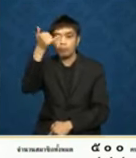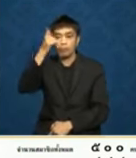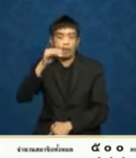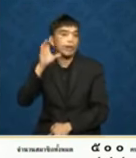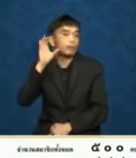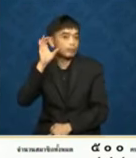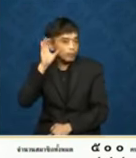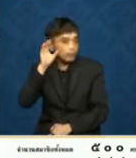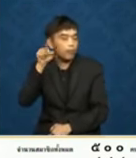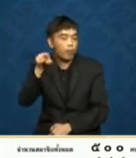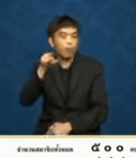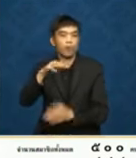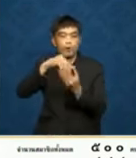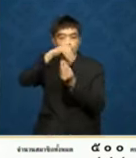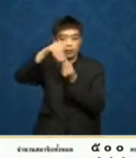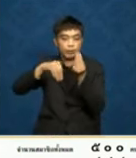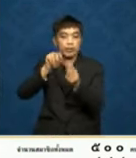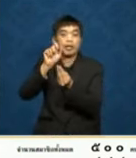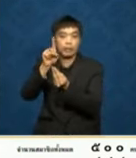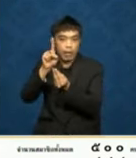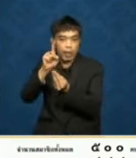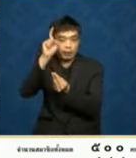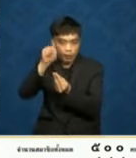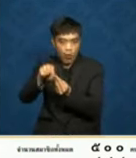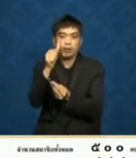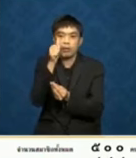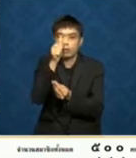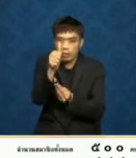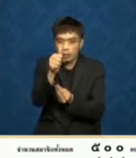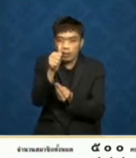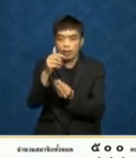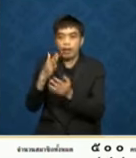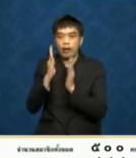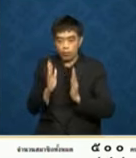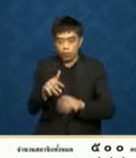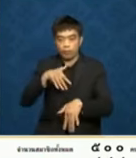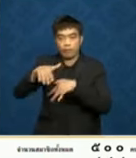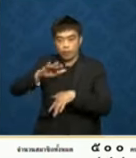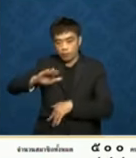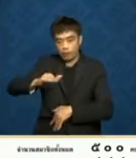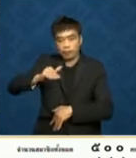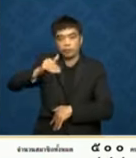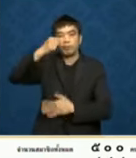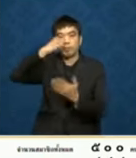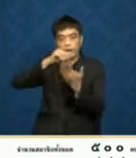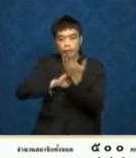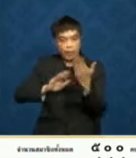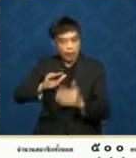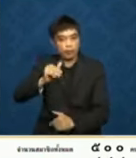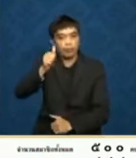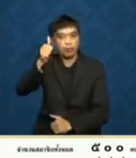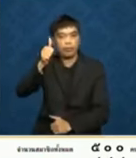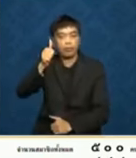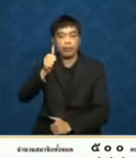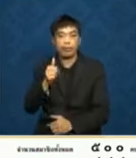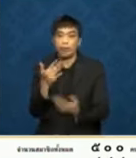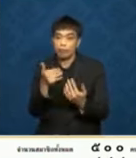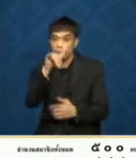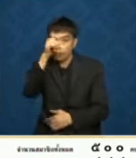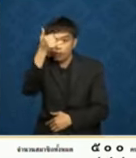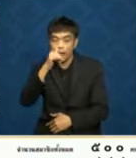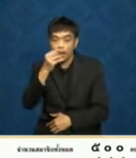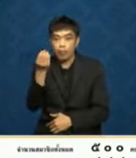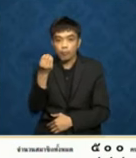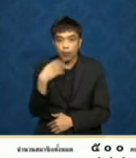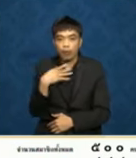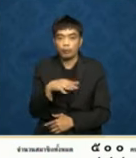ยนดวยระบบเศษฐกิจถ้าเศษฐกดี พนปชาชนมีเงิน เดี๋ยวประเทศมนก็ดีบางคนมองว่าจะเปลยนแงประเทศได